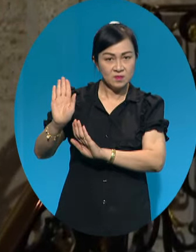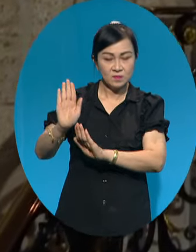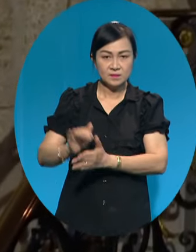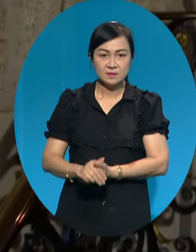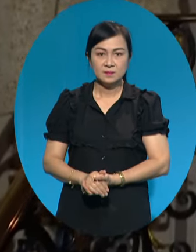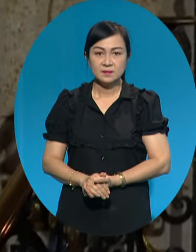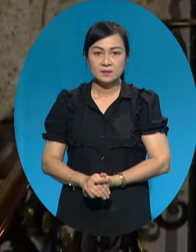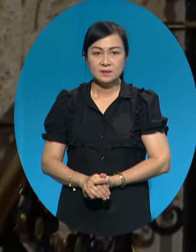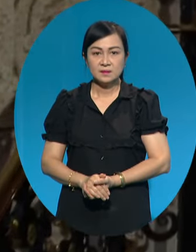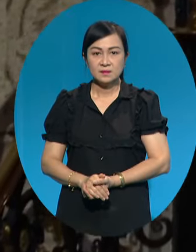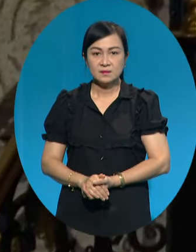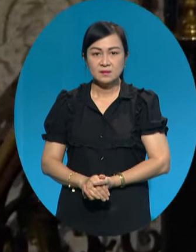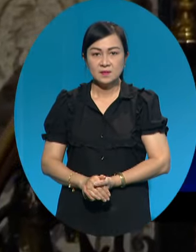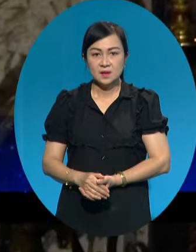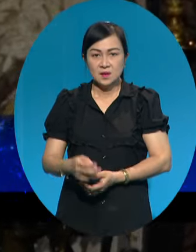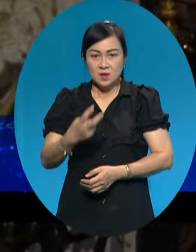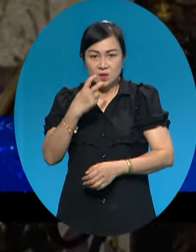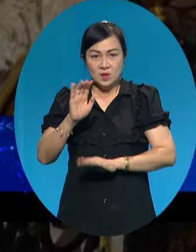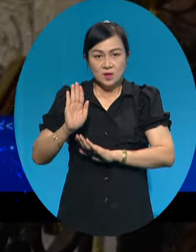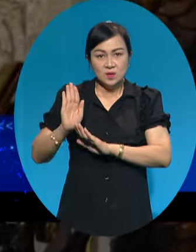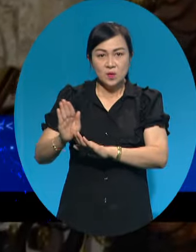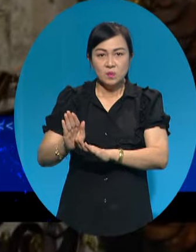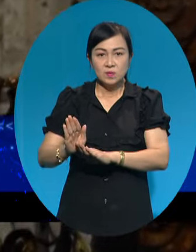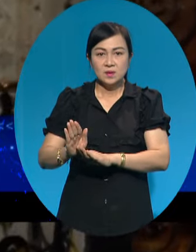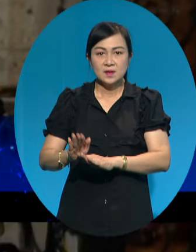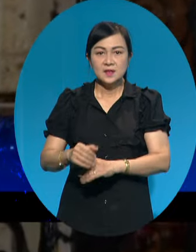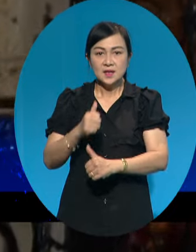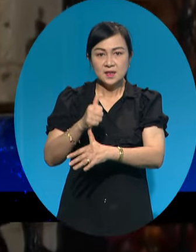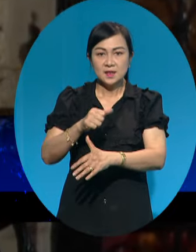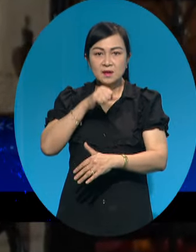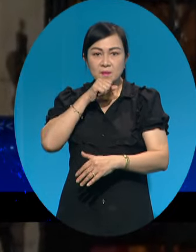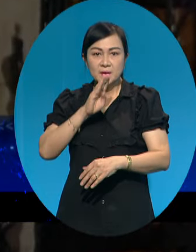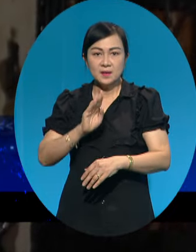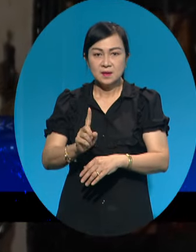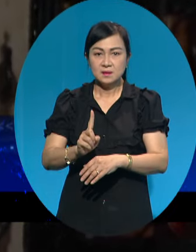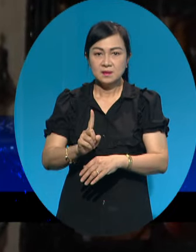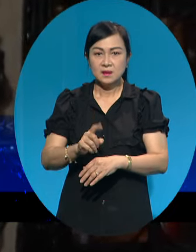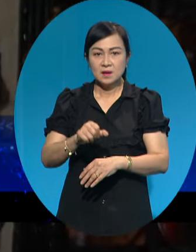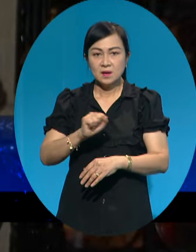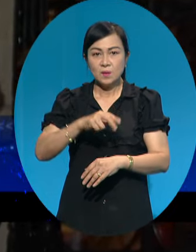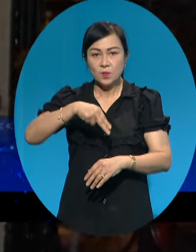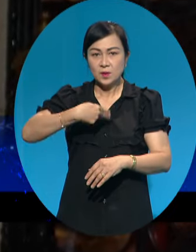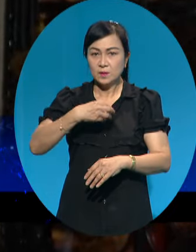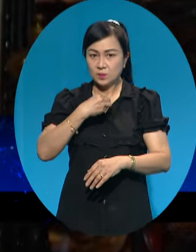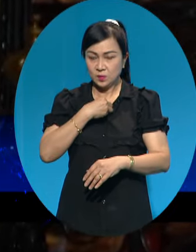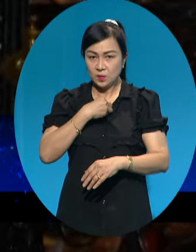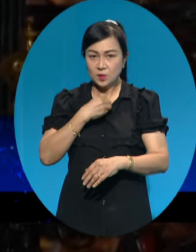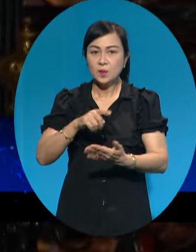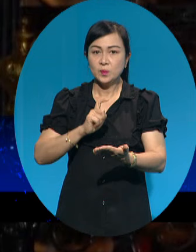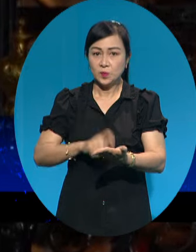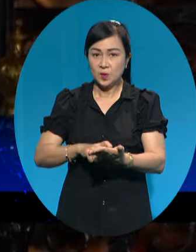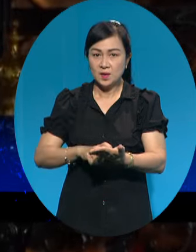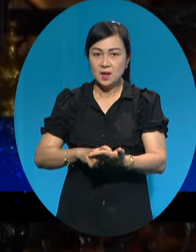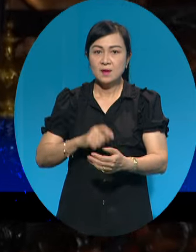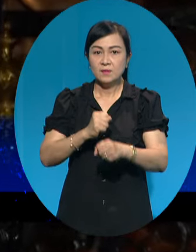cáo. Đây là cuộc săn phù thủy chống lại đối thủ chính trị của ông Joe Biden. Họ không quan tâm rằng chúng tôi để đóng thuế